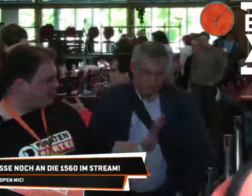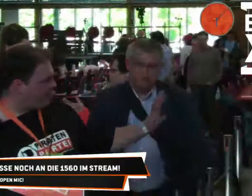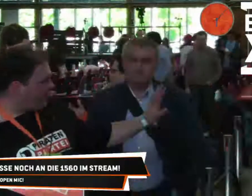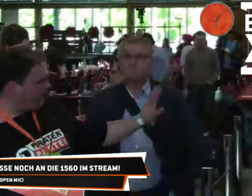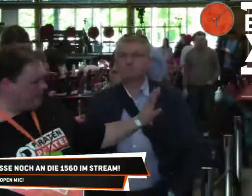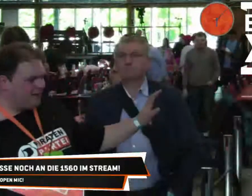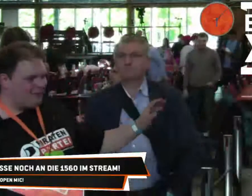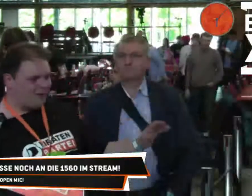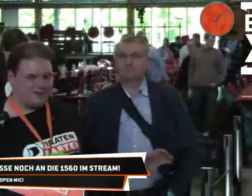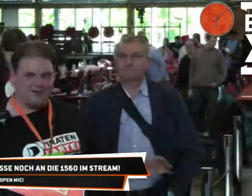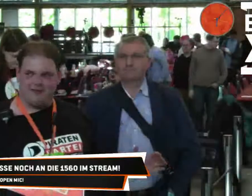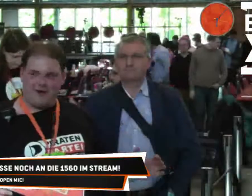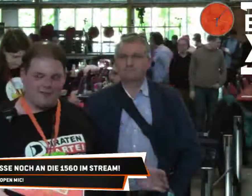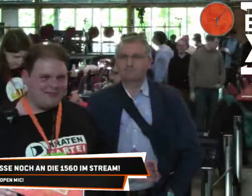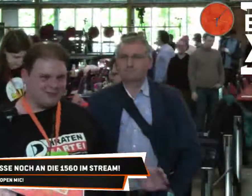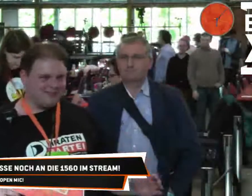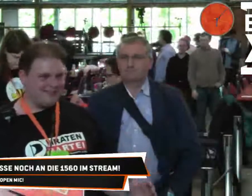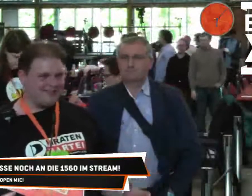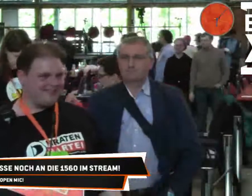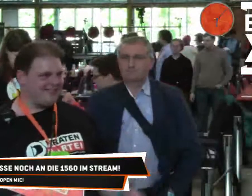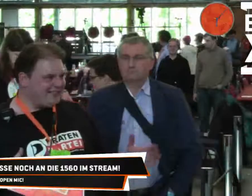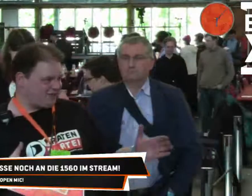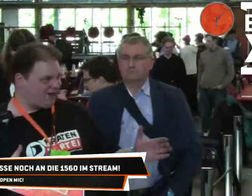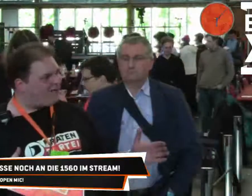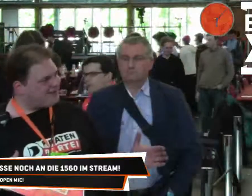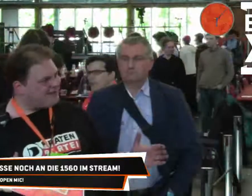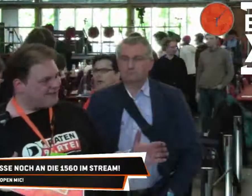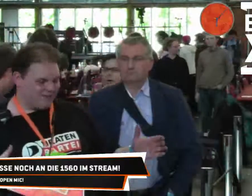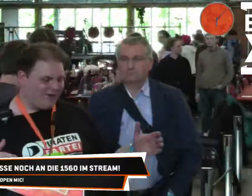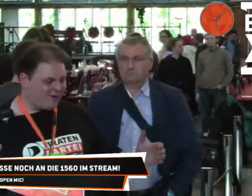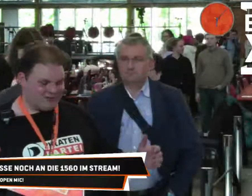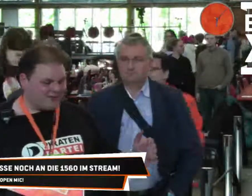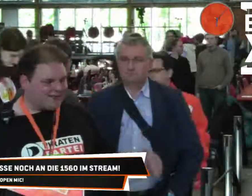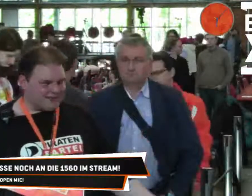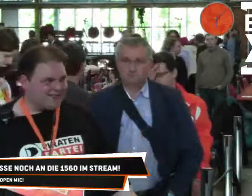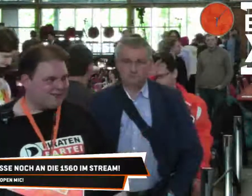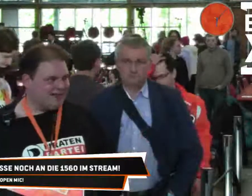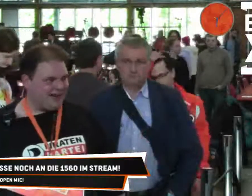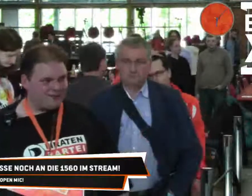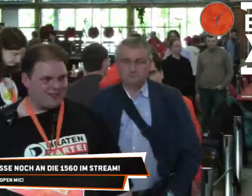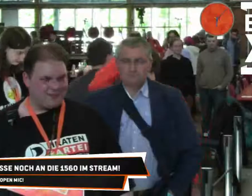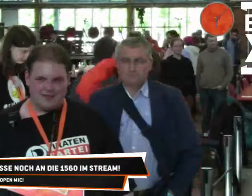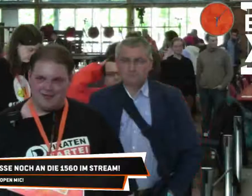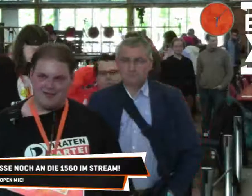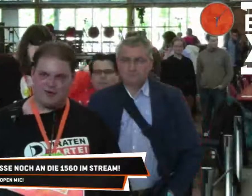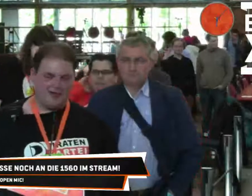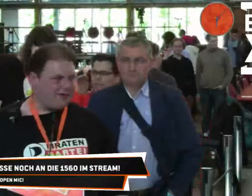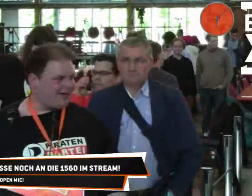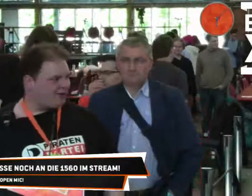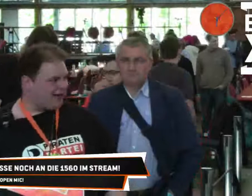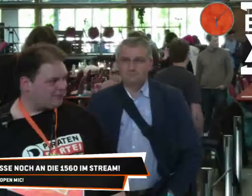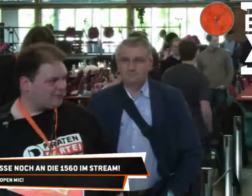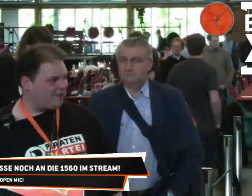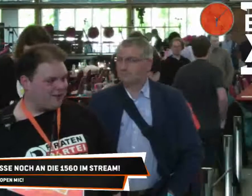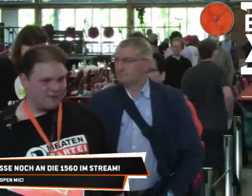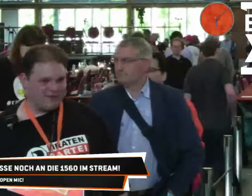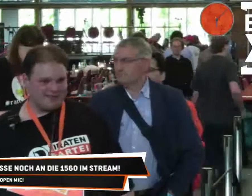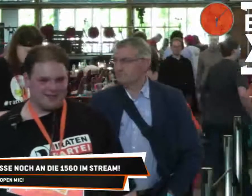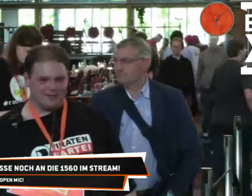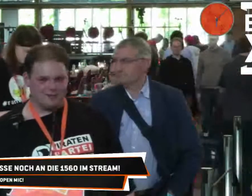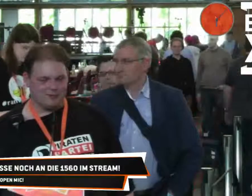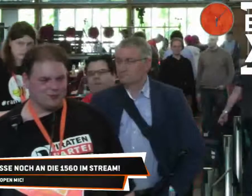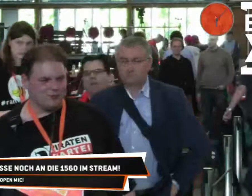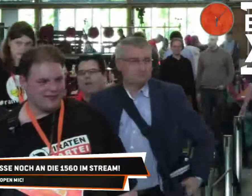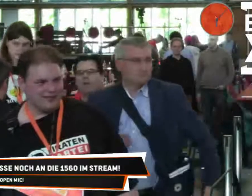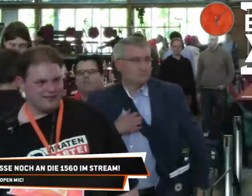Stühle mit vor baut farblich sortierte zehnerstapel dann würde er uns wahnsinnig viele Aufwand abnehmen da können wir nämlich auch gleich mit dem Papa